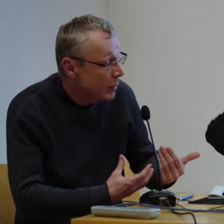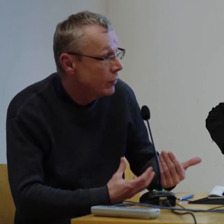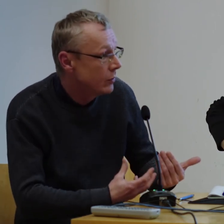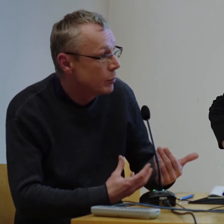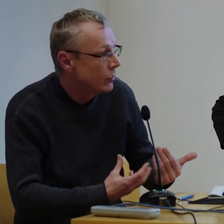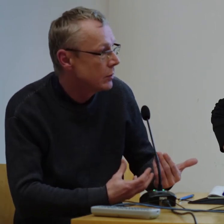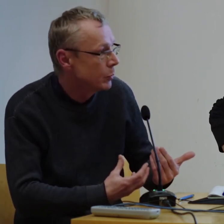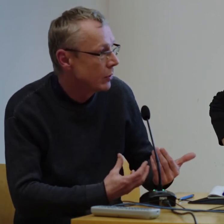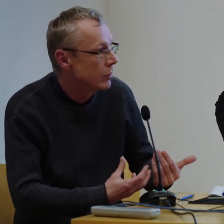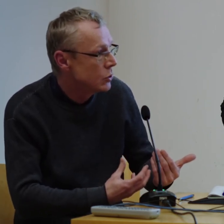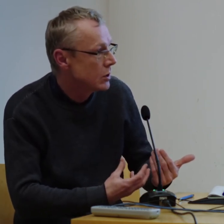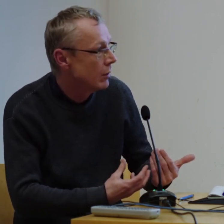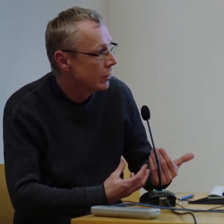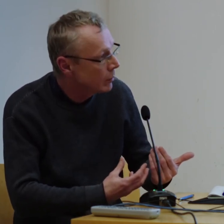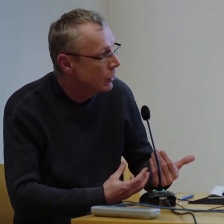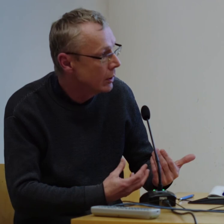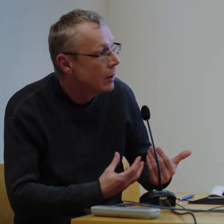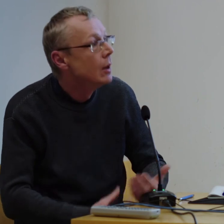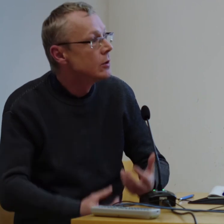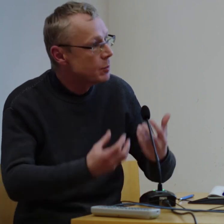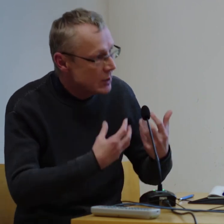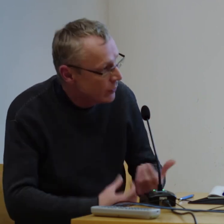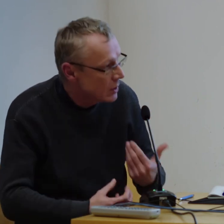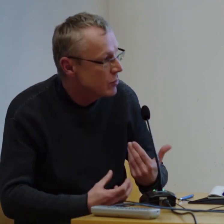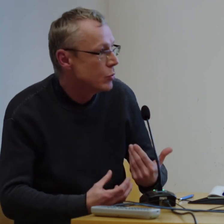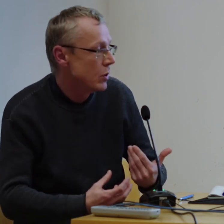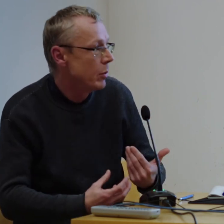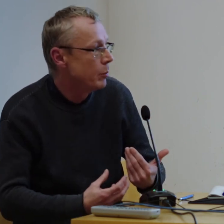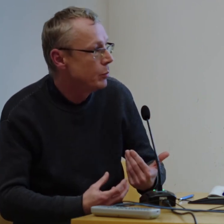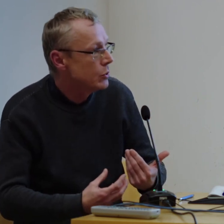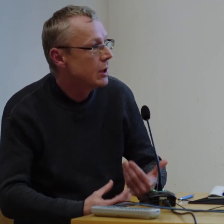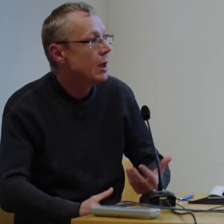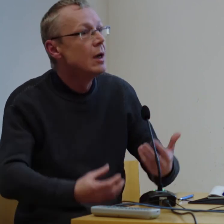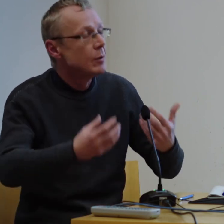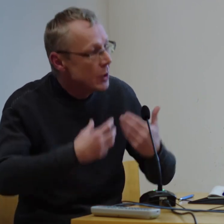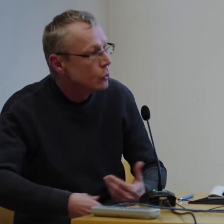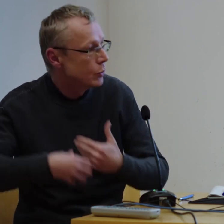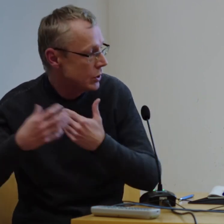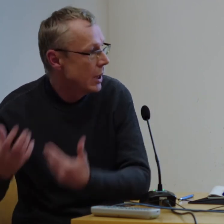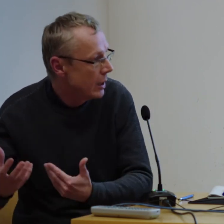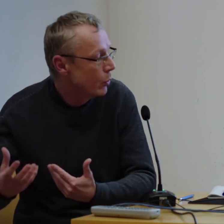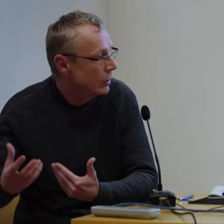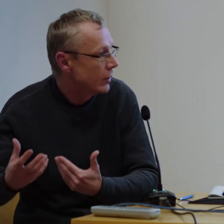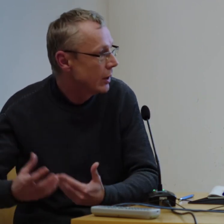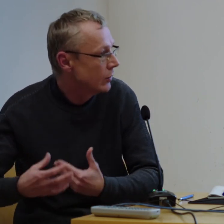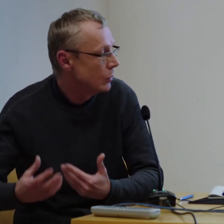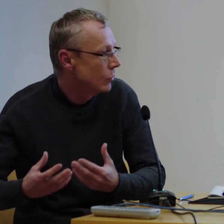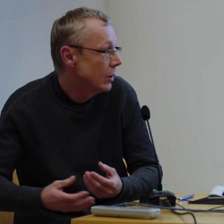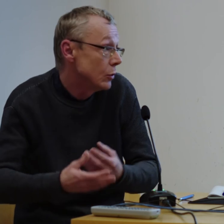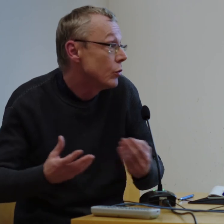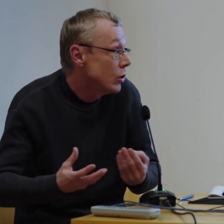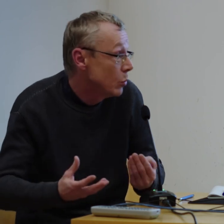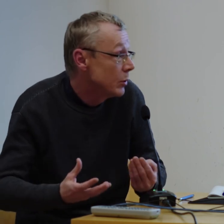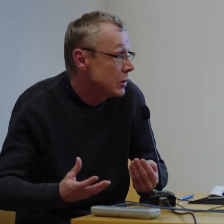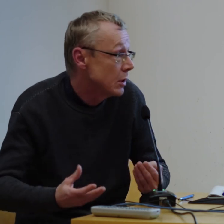že má specifický postavení Česká filharmonie, že specifickým způsobem byla podpořena, mělo to prostě nějaký politický ráz na to